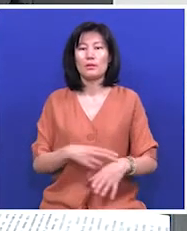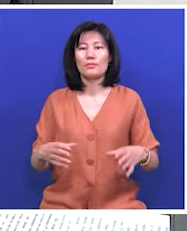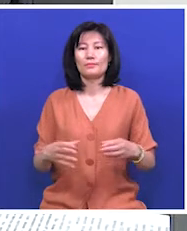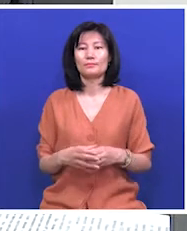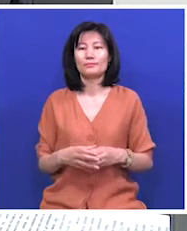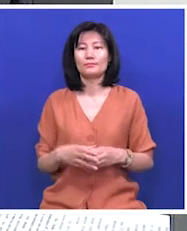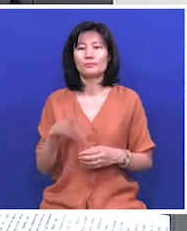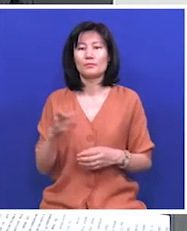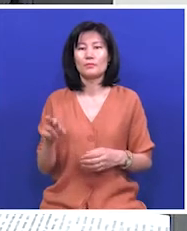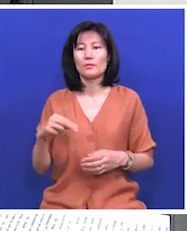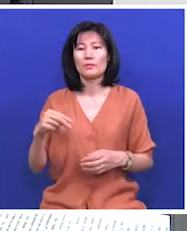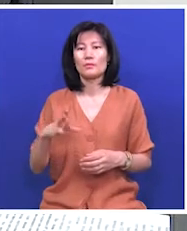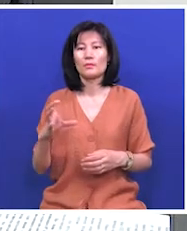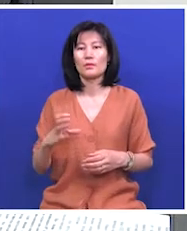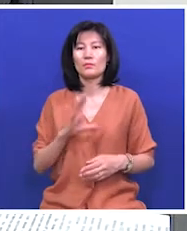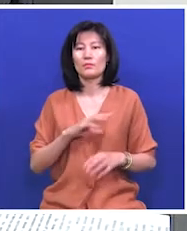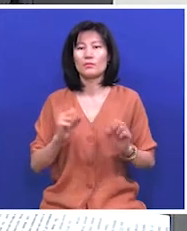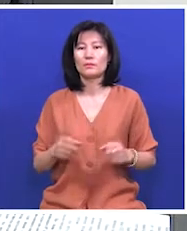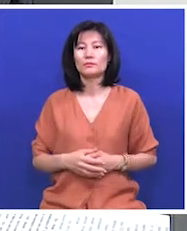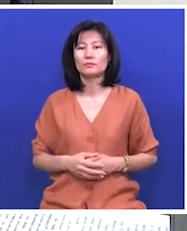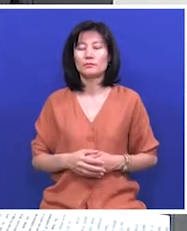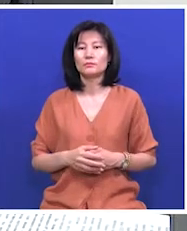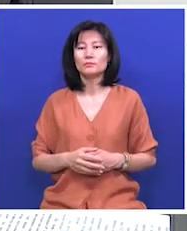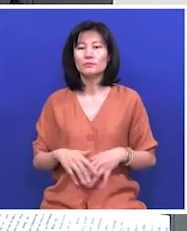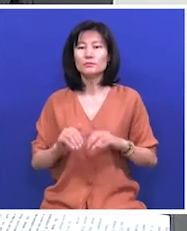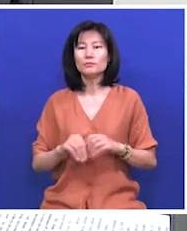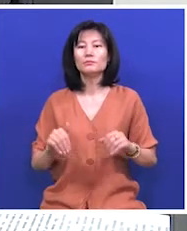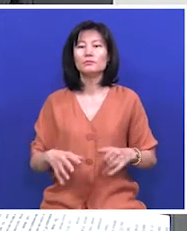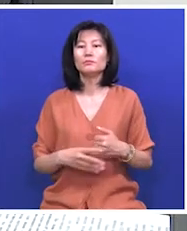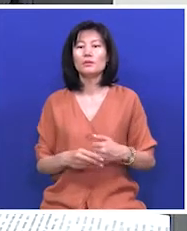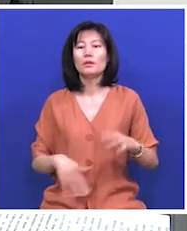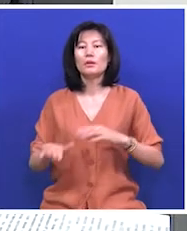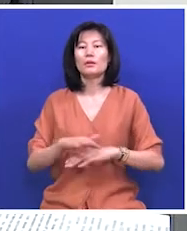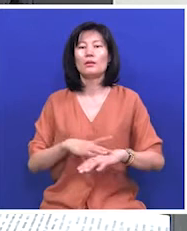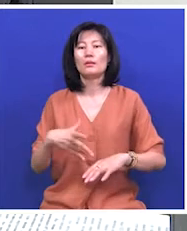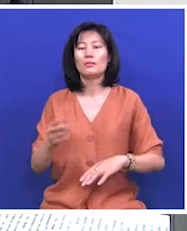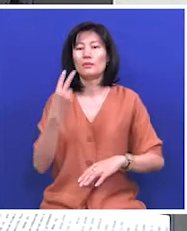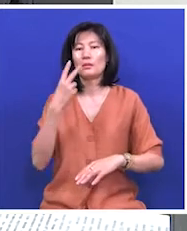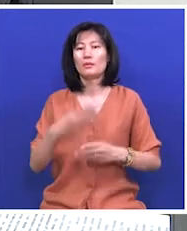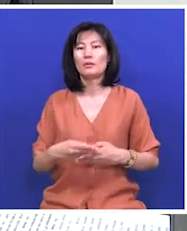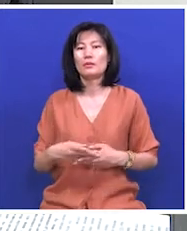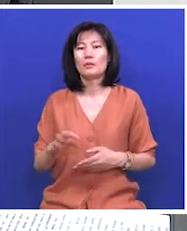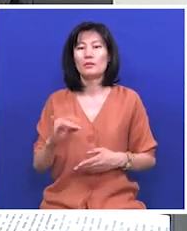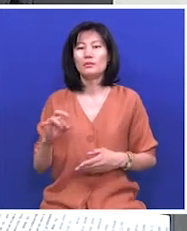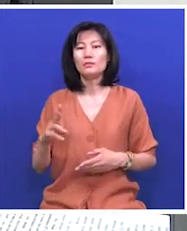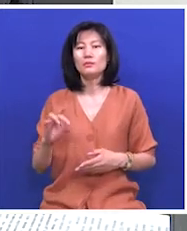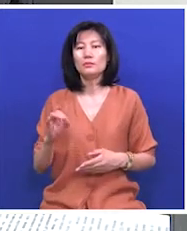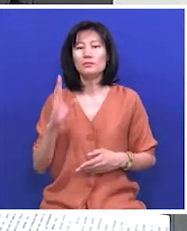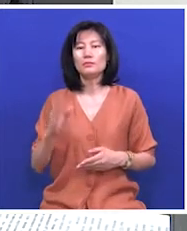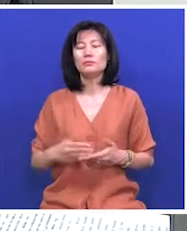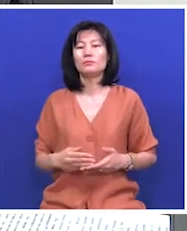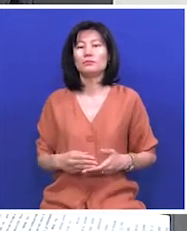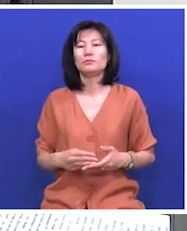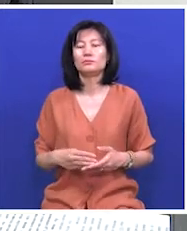комиссия, штаб комиссиясынан төтенше жағдайлар бойынша егістік жерлердің барлығын анықтап, актілеп,